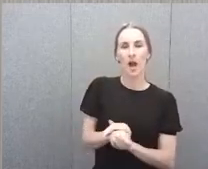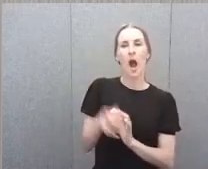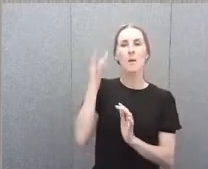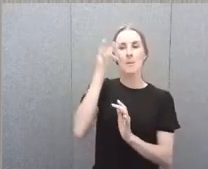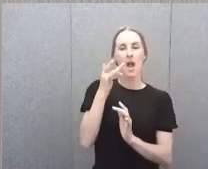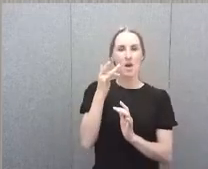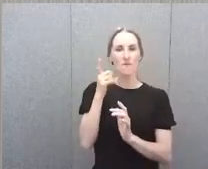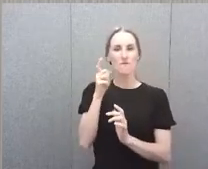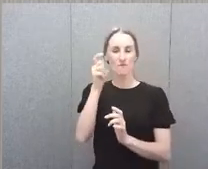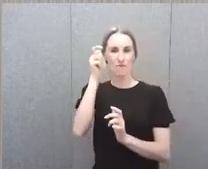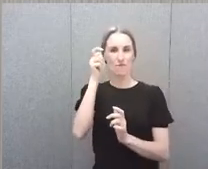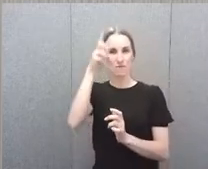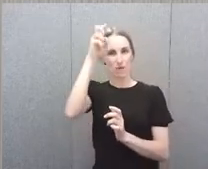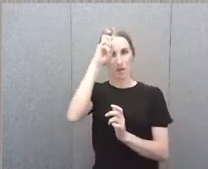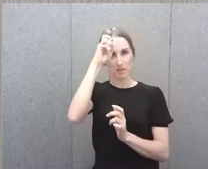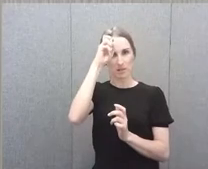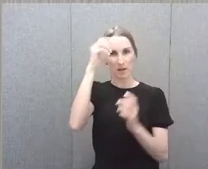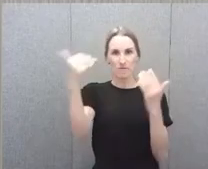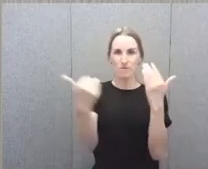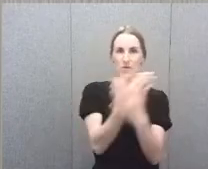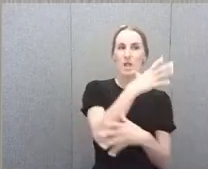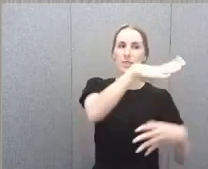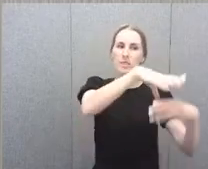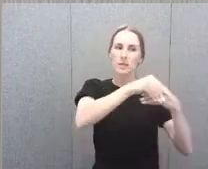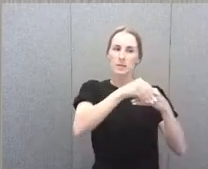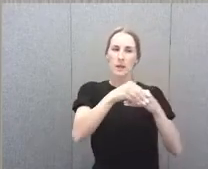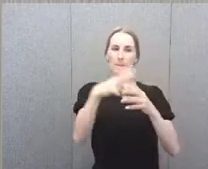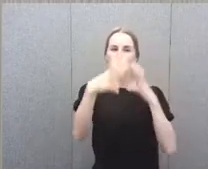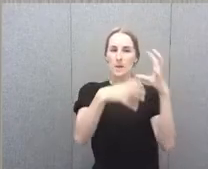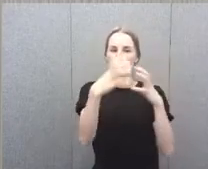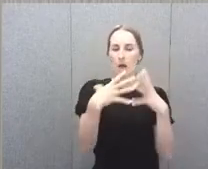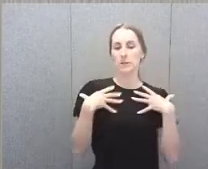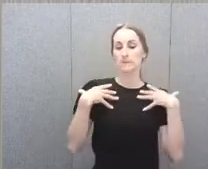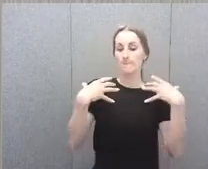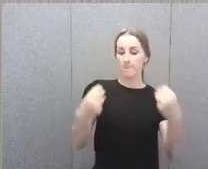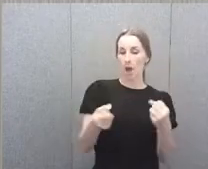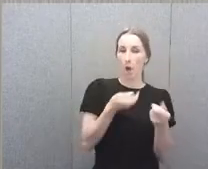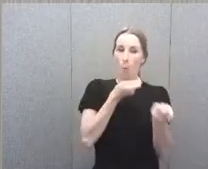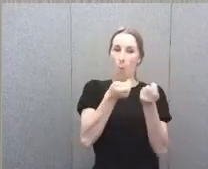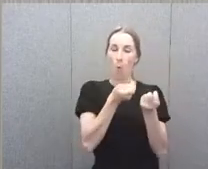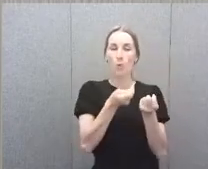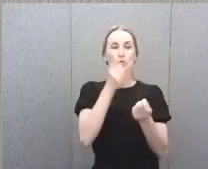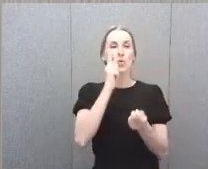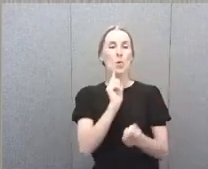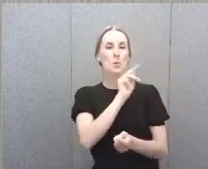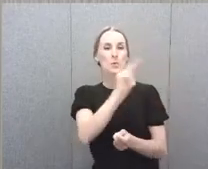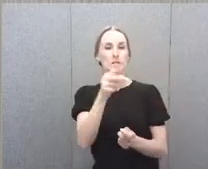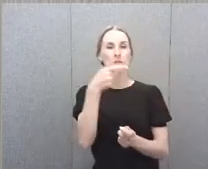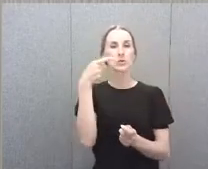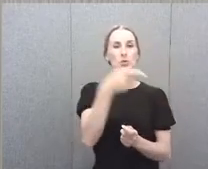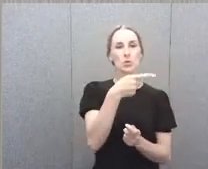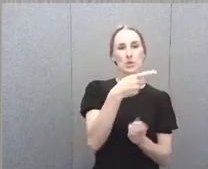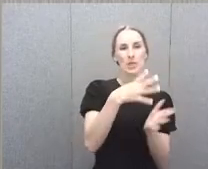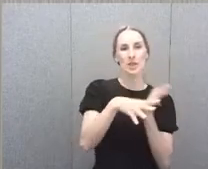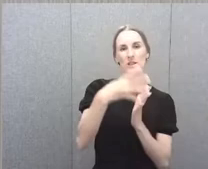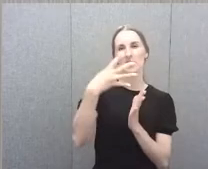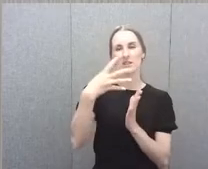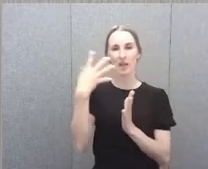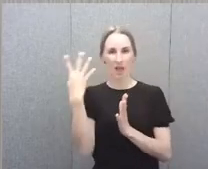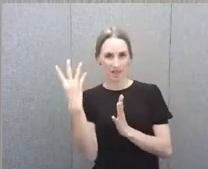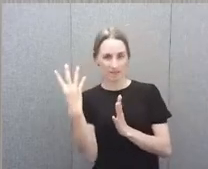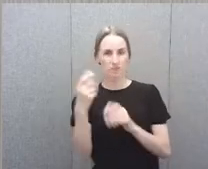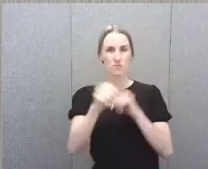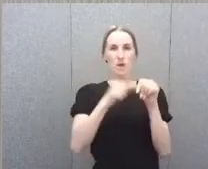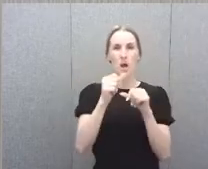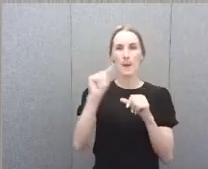ООН «Женщины» для того, чтобы расширять права и возможности женщин по всему миру. В 1944 году леди Элеонор Рузвельт сказала, что